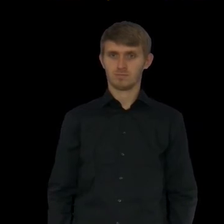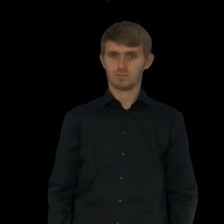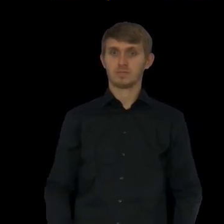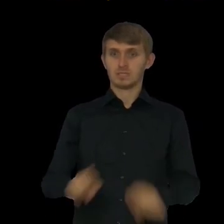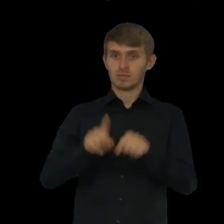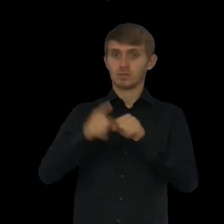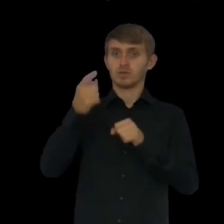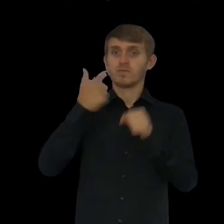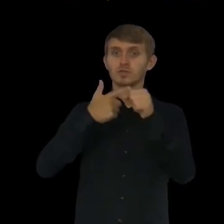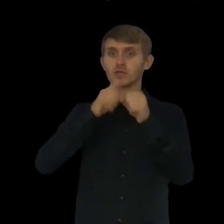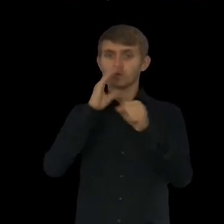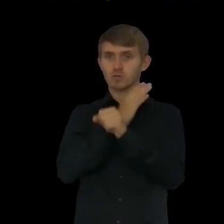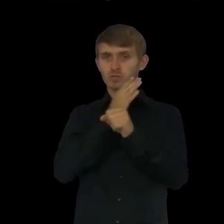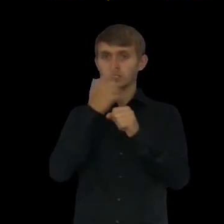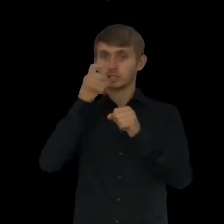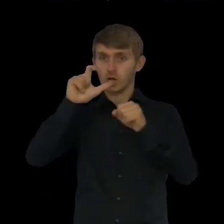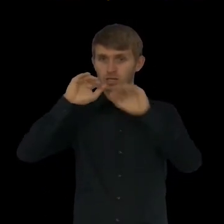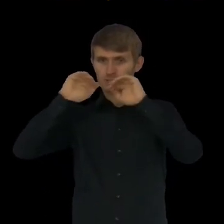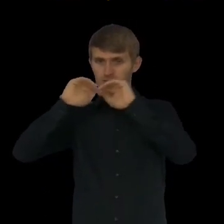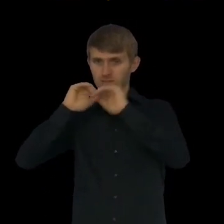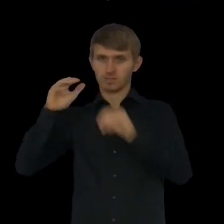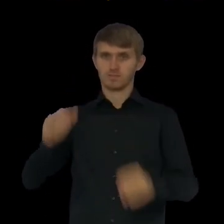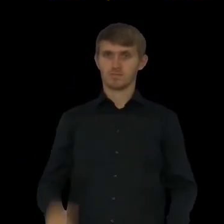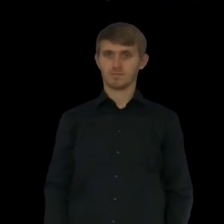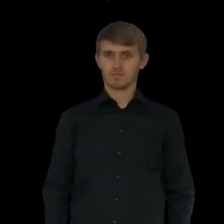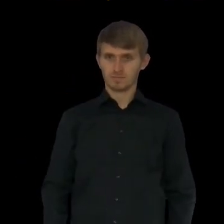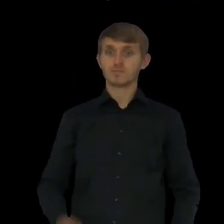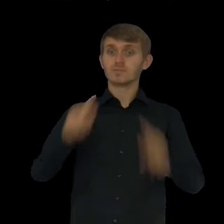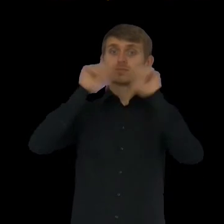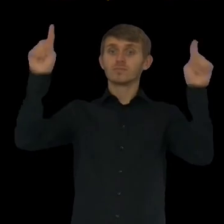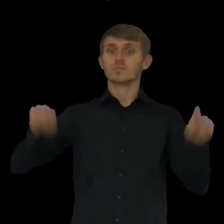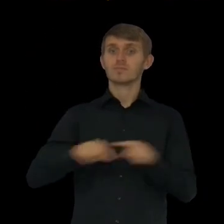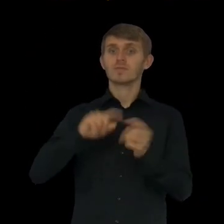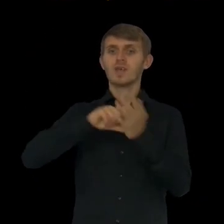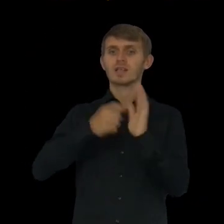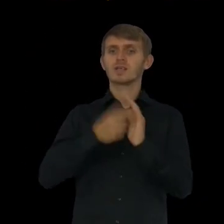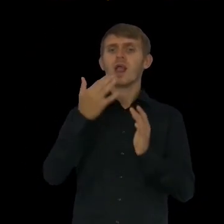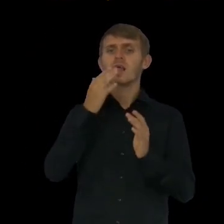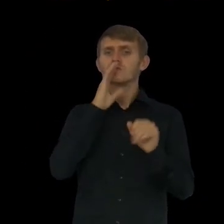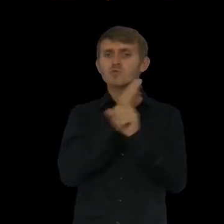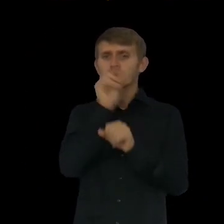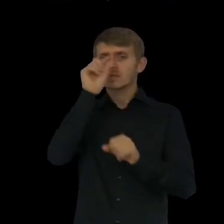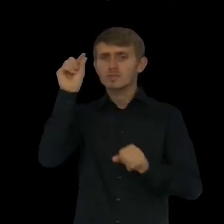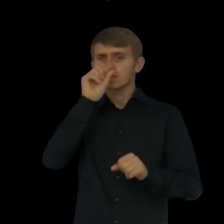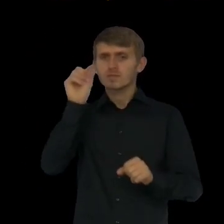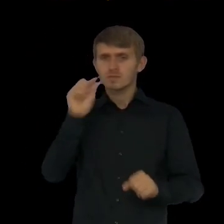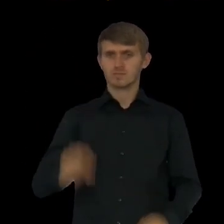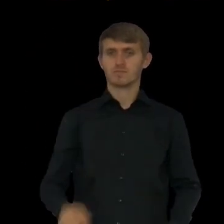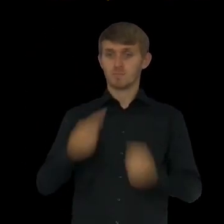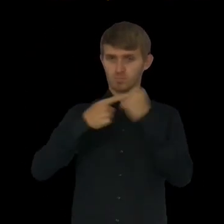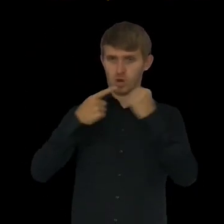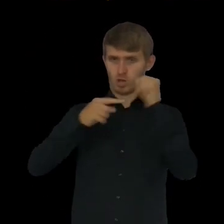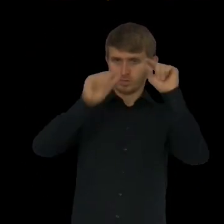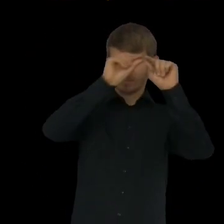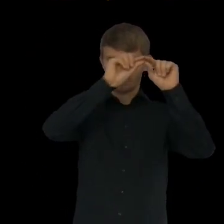zacieniować 20 z nich 20 spośród 100 albo 20 nas to na ile części podzielono ten kwadrat policzmy ile jest wszędzie